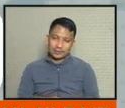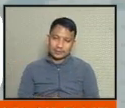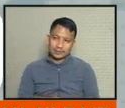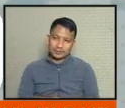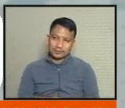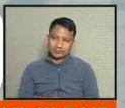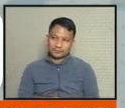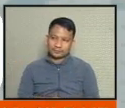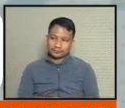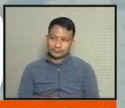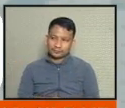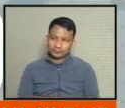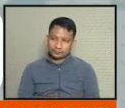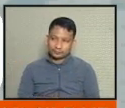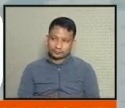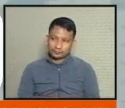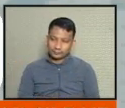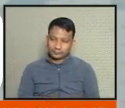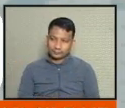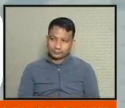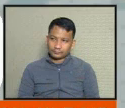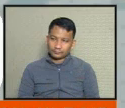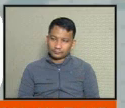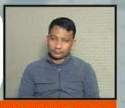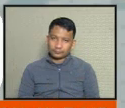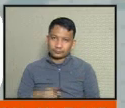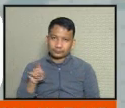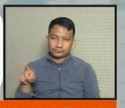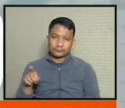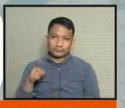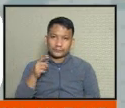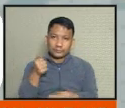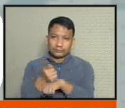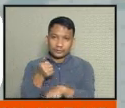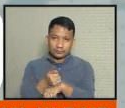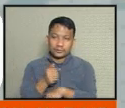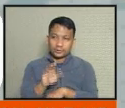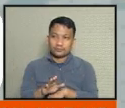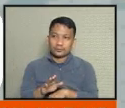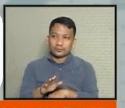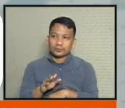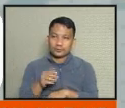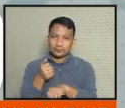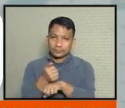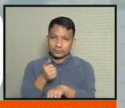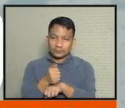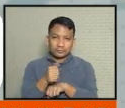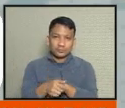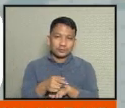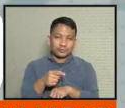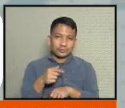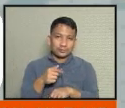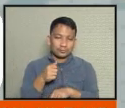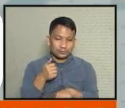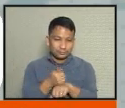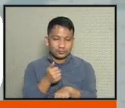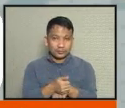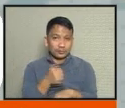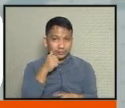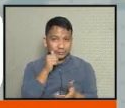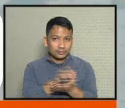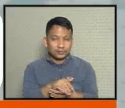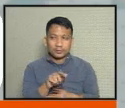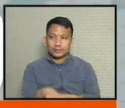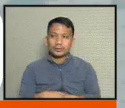Sir, sir, makinig ka sir ha. Sir. So sinisisi mo yung misis niya. Okay. Opo, sir. Ang